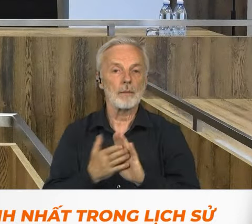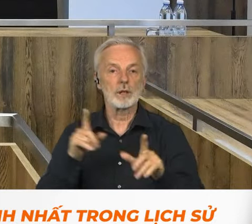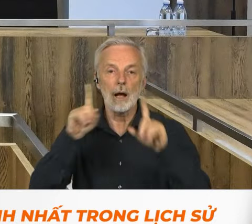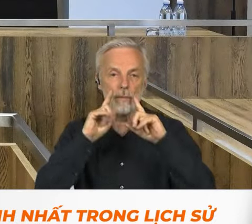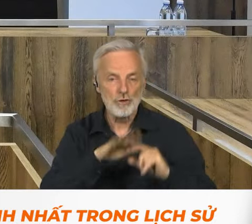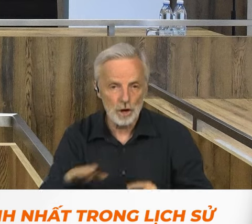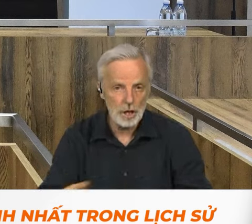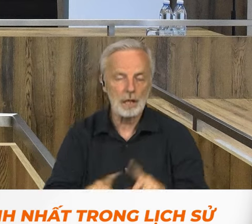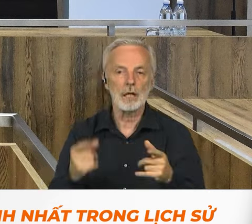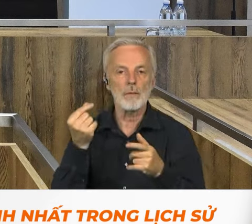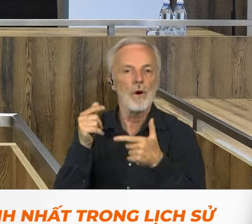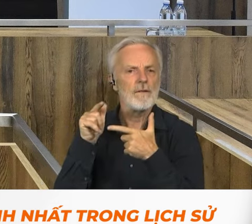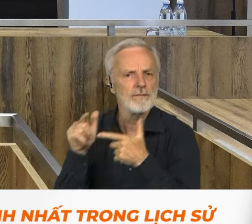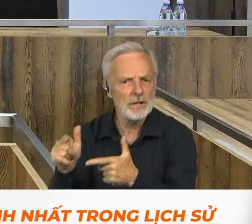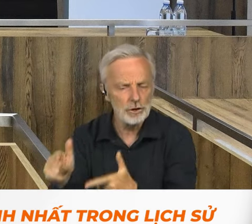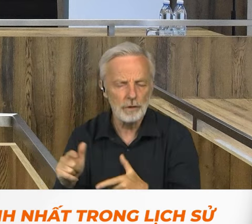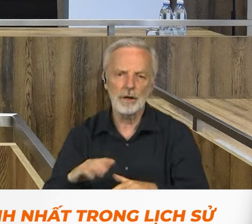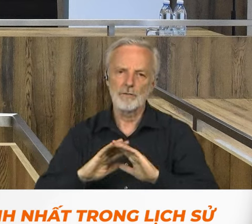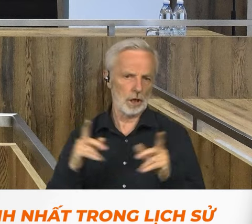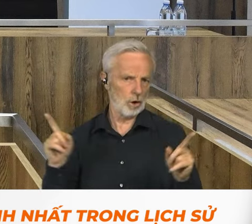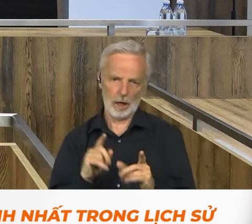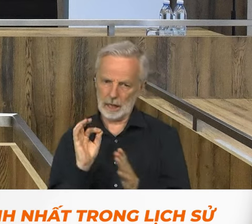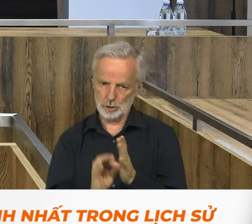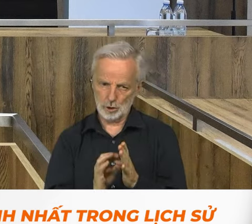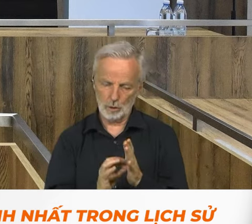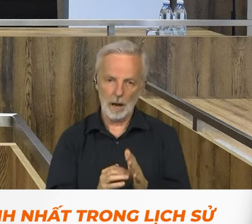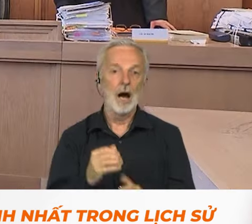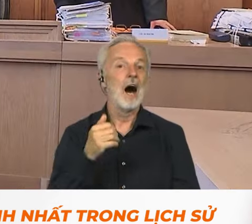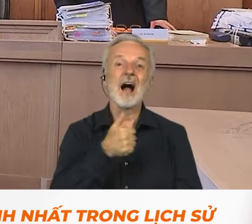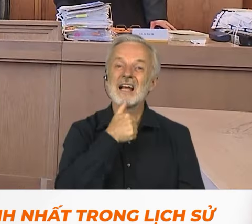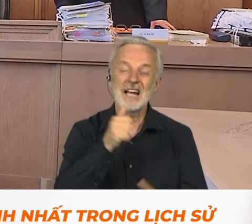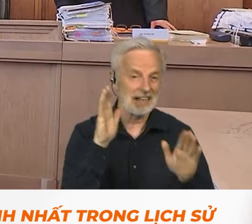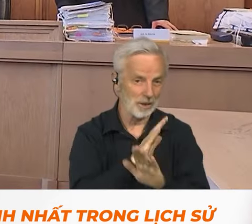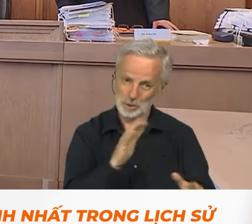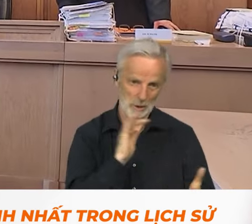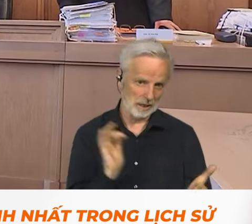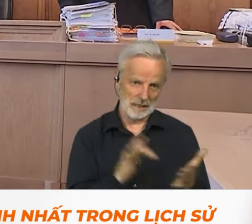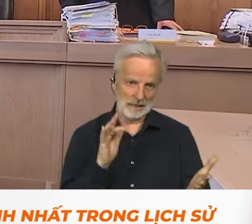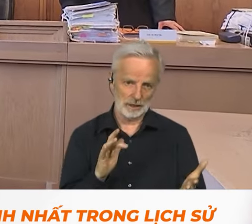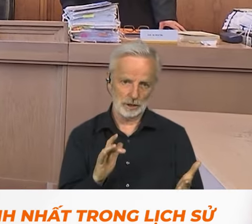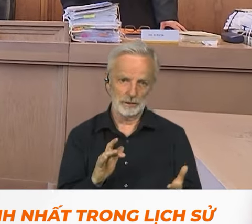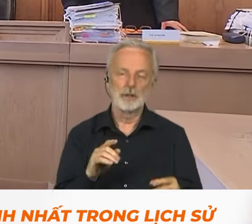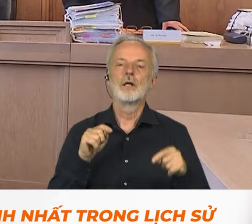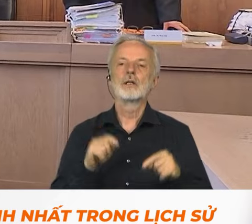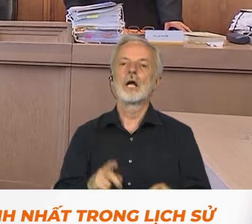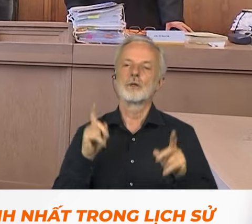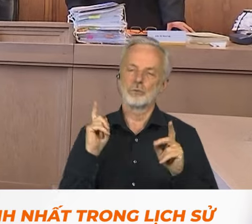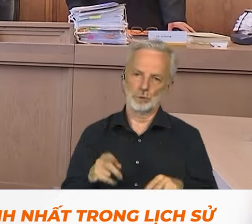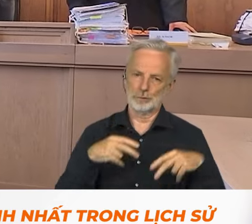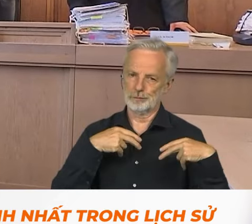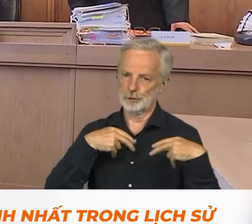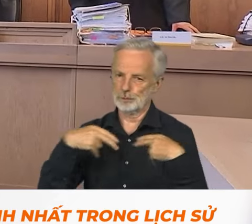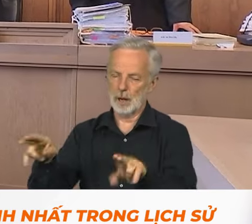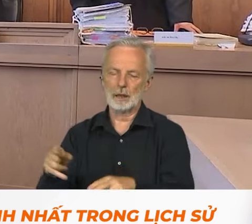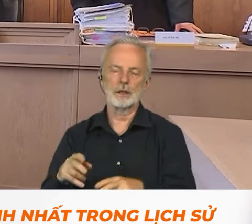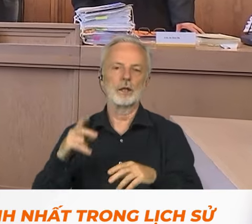cũng ngắn hơn, trung bình là 3 tháng rưỡi. Thậm chí, nhờ tội phạm giảm trong thời gian dài, các tòa án cũng ghi nhận số vụ hình sự giảm 8.000 vụ so với 10 năm trước. Hiện